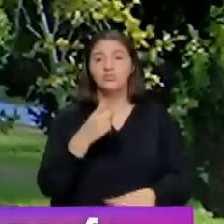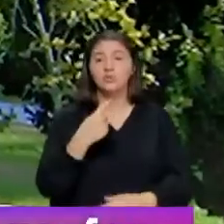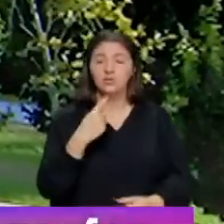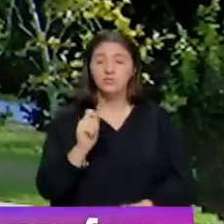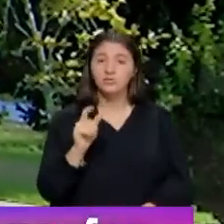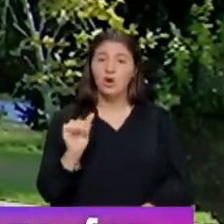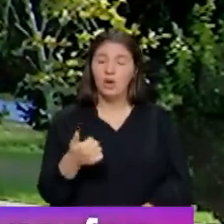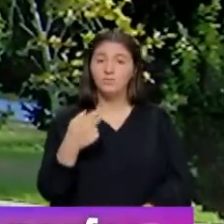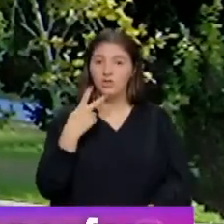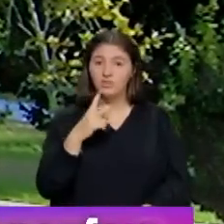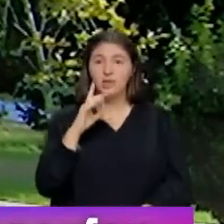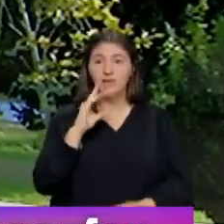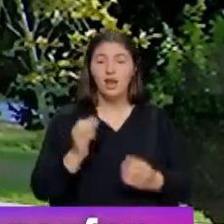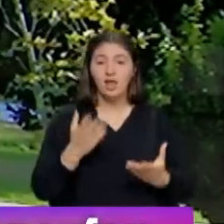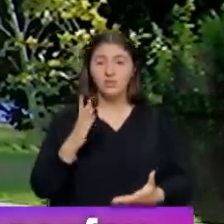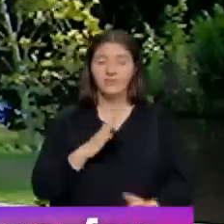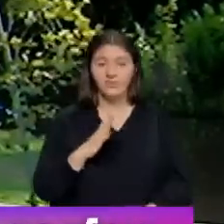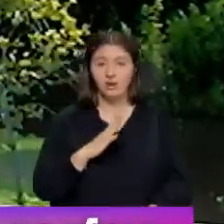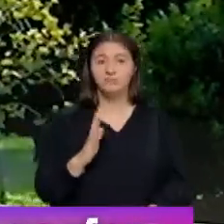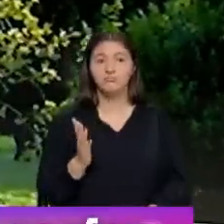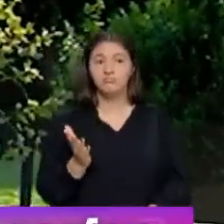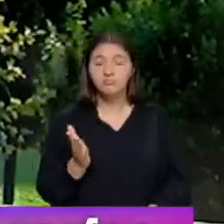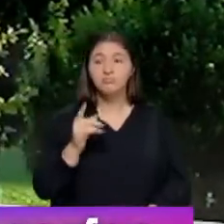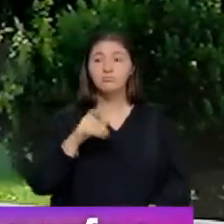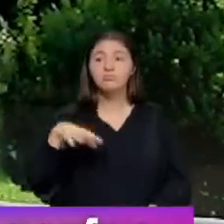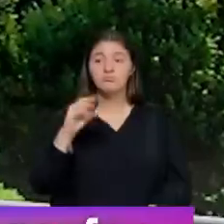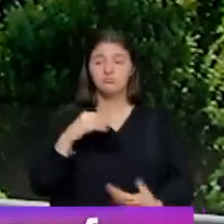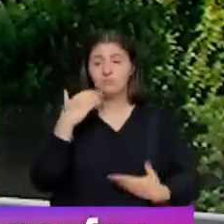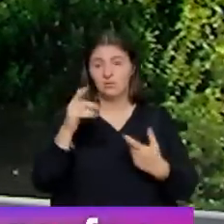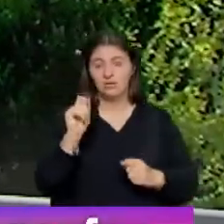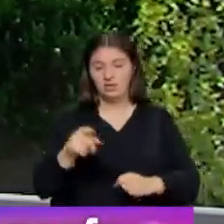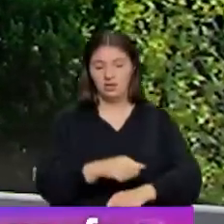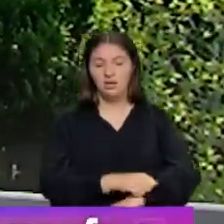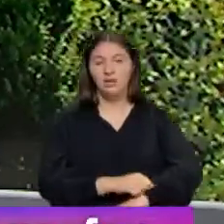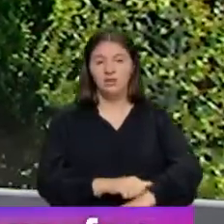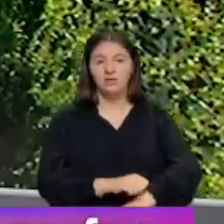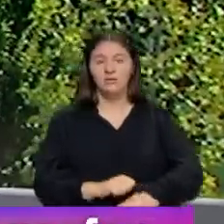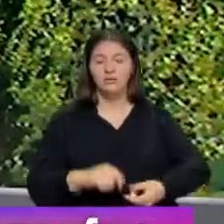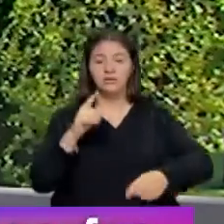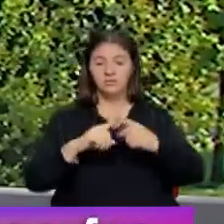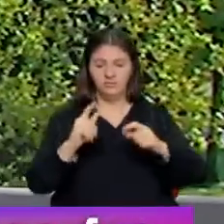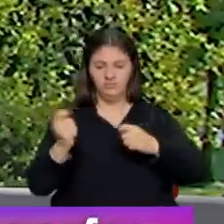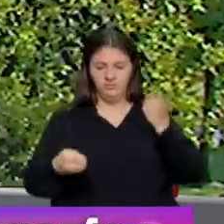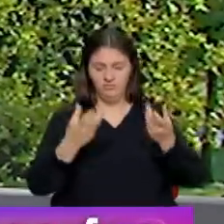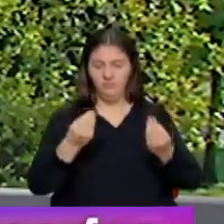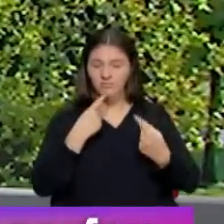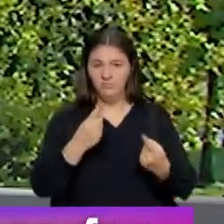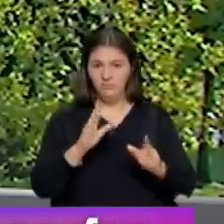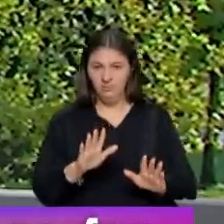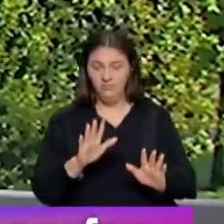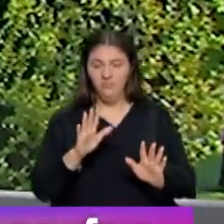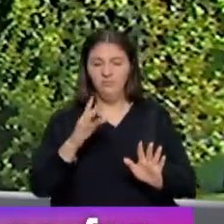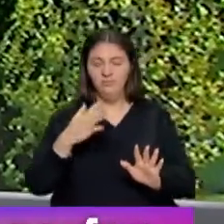önemli açıklamalar değerlendirmeler var bunların hepsini ekranlarınıza getireceğiz siyasetin bugün harekette olacağını söyleyelim